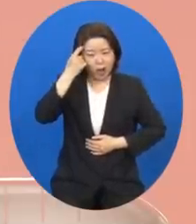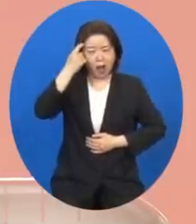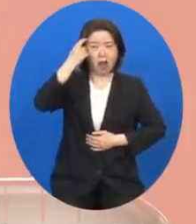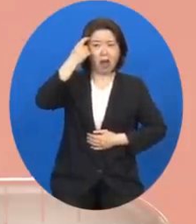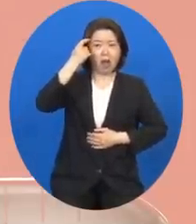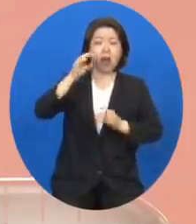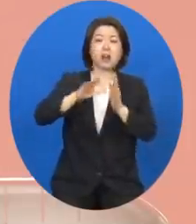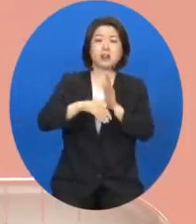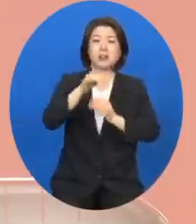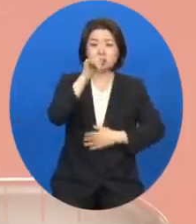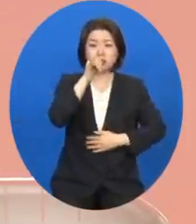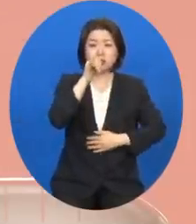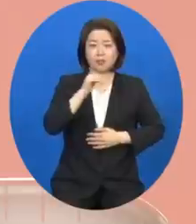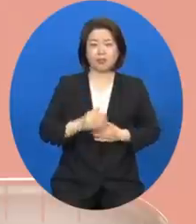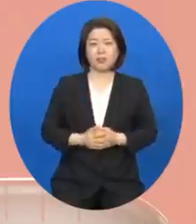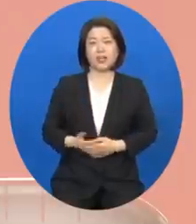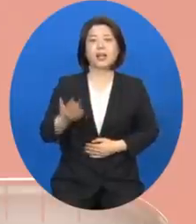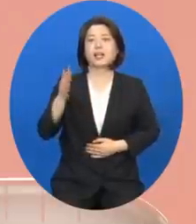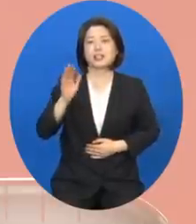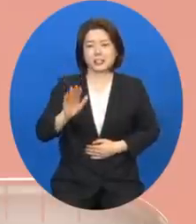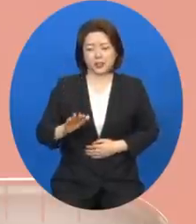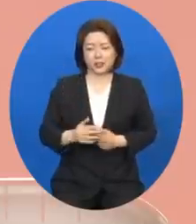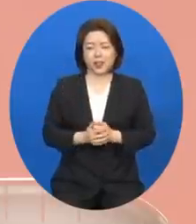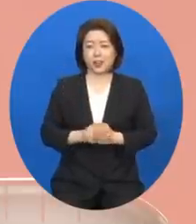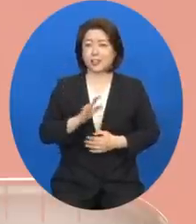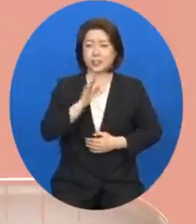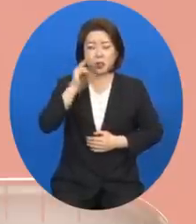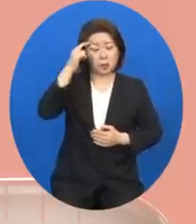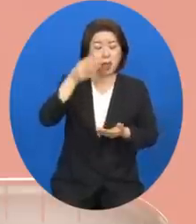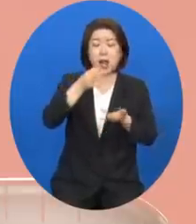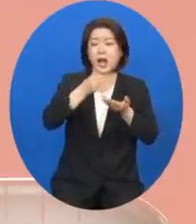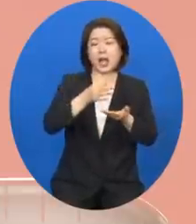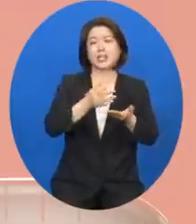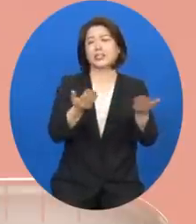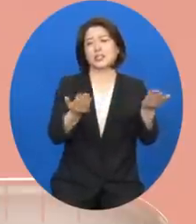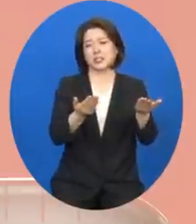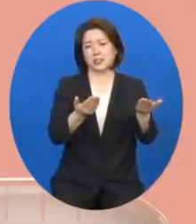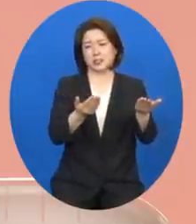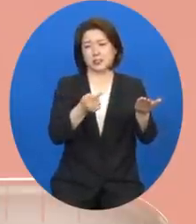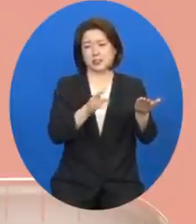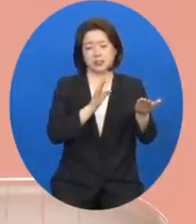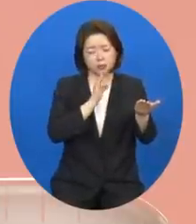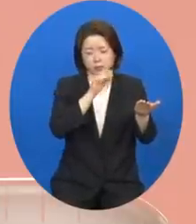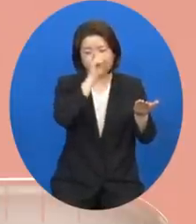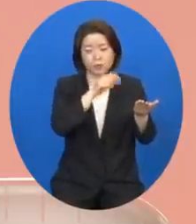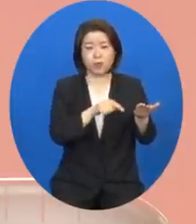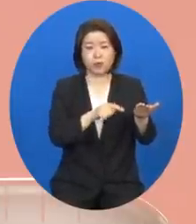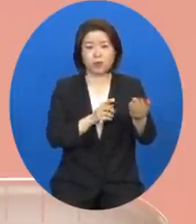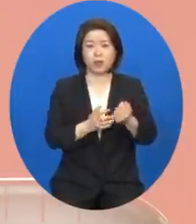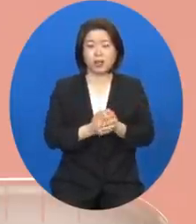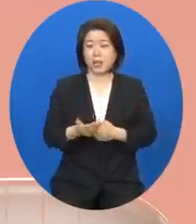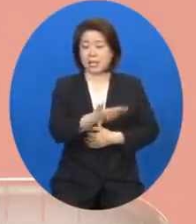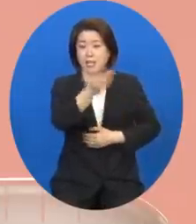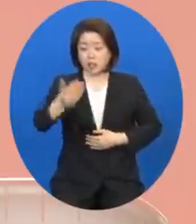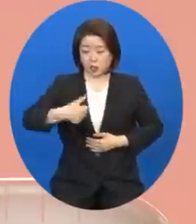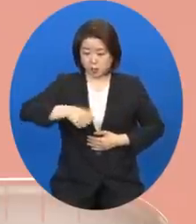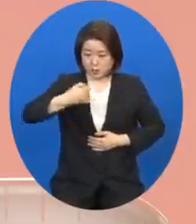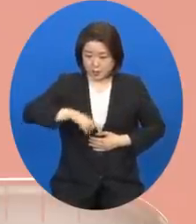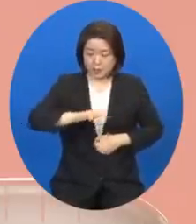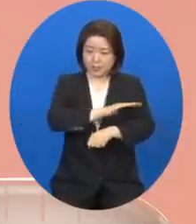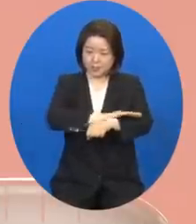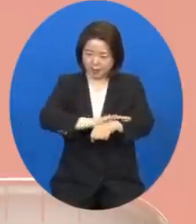있잖아요. 그러나 정말 가치 있는 일이에요. 여러분, 여러분의 자녀들이 잘